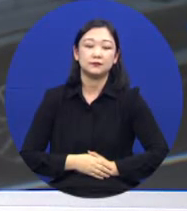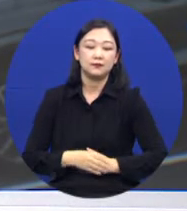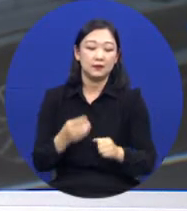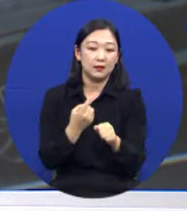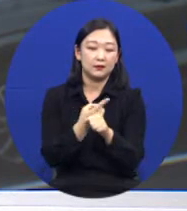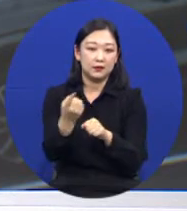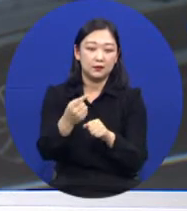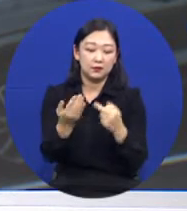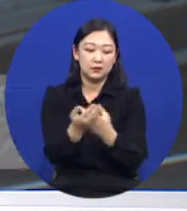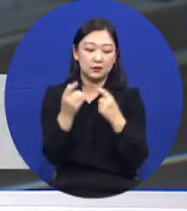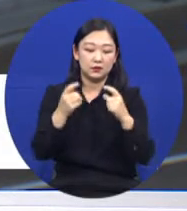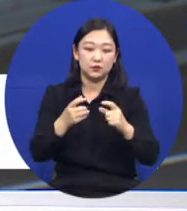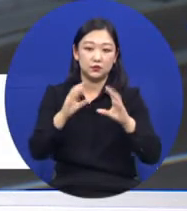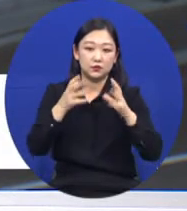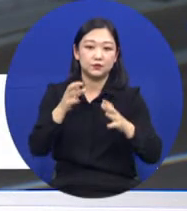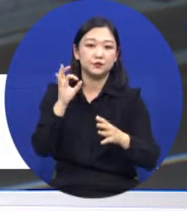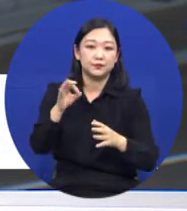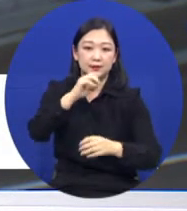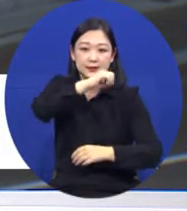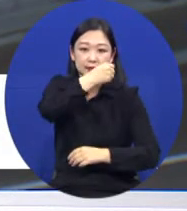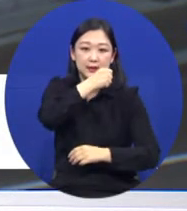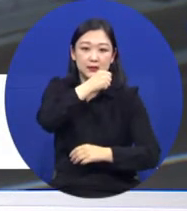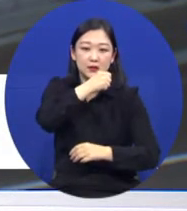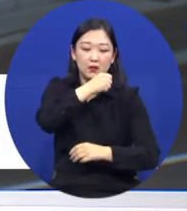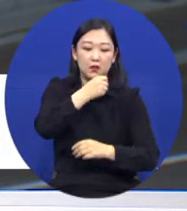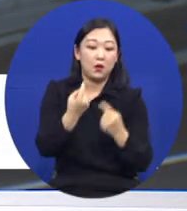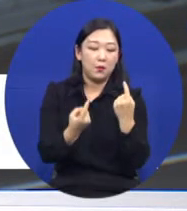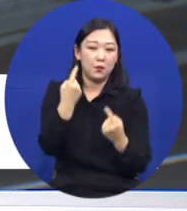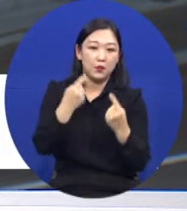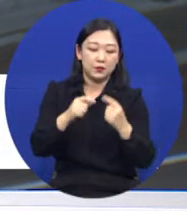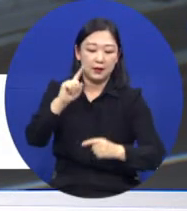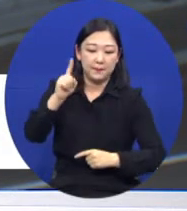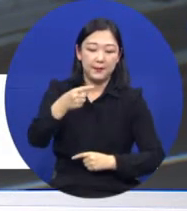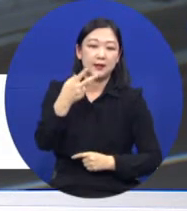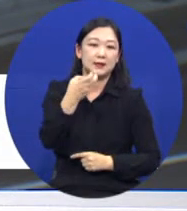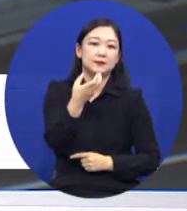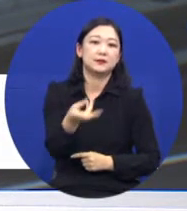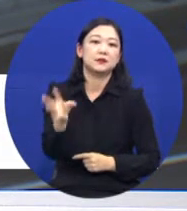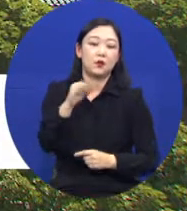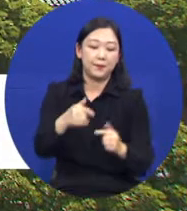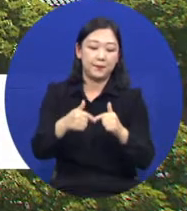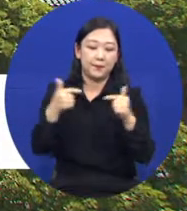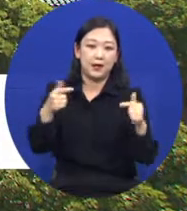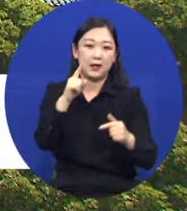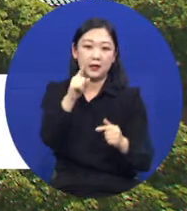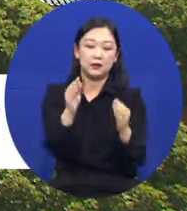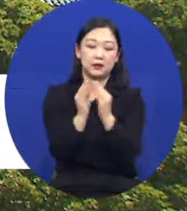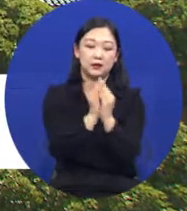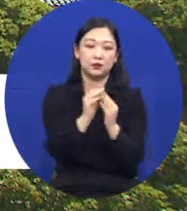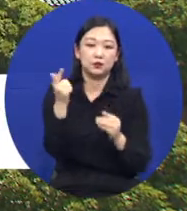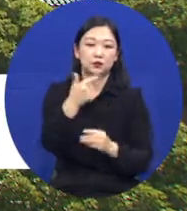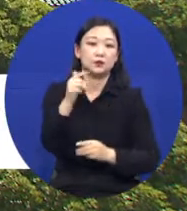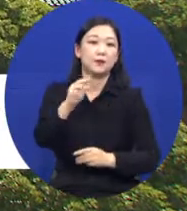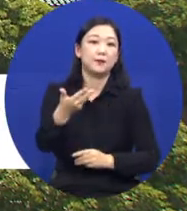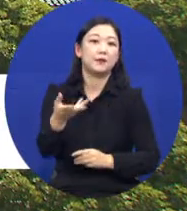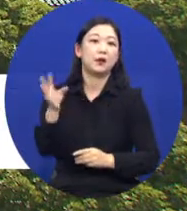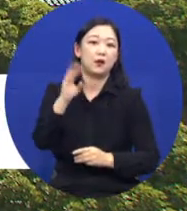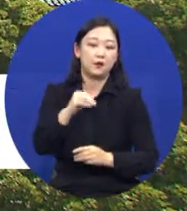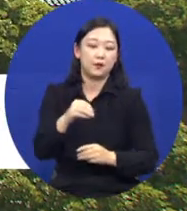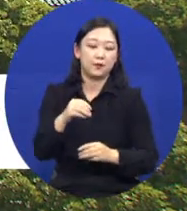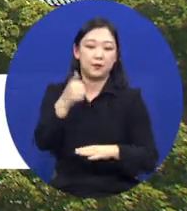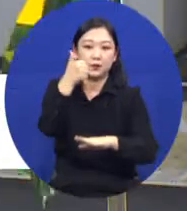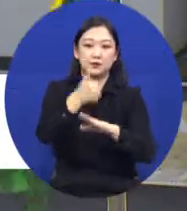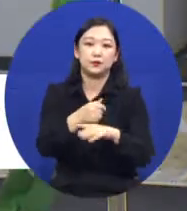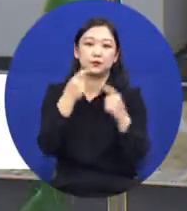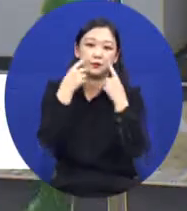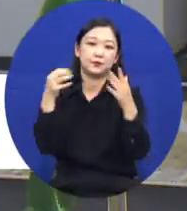내년도 제주도 국비 예산이 당초 예산보다 127억 원 늘어난 1조 6천 800억 원으로 최종